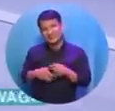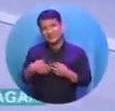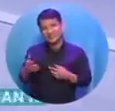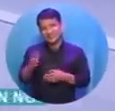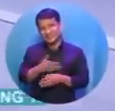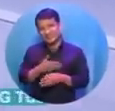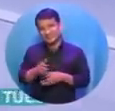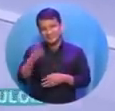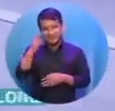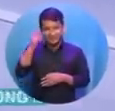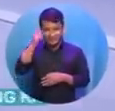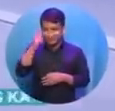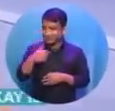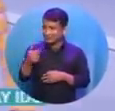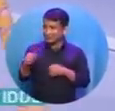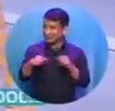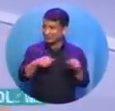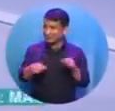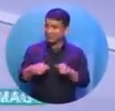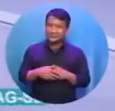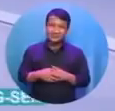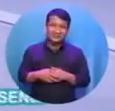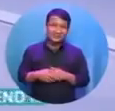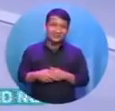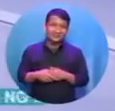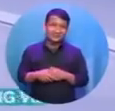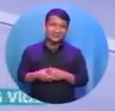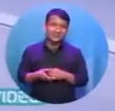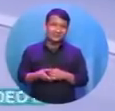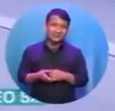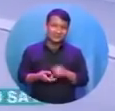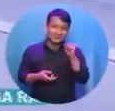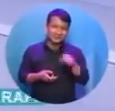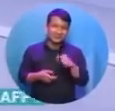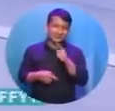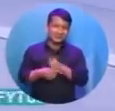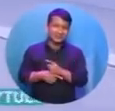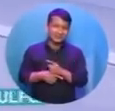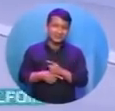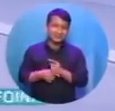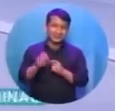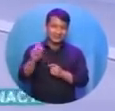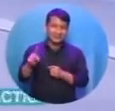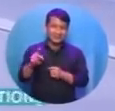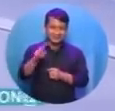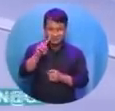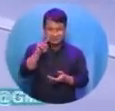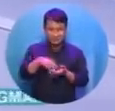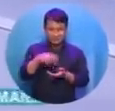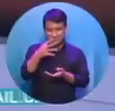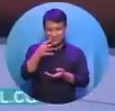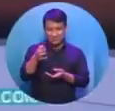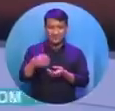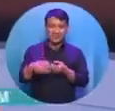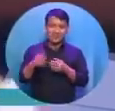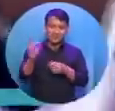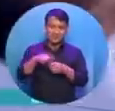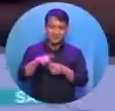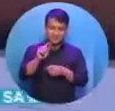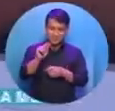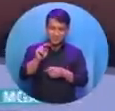yun. Sarapi, Tulpo in action! Tulpo in action! Yes! Yes! Yes! 2-5!